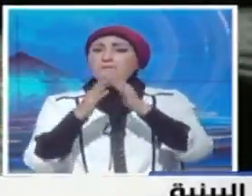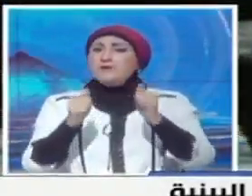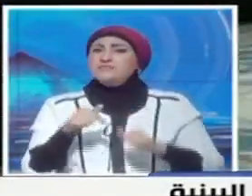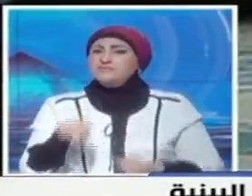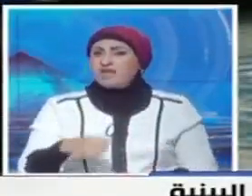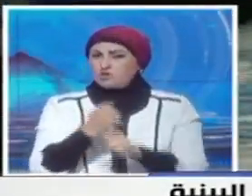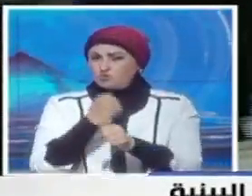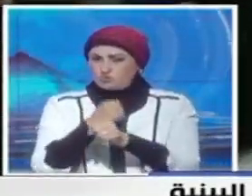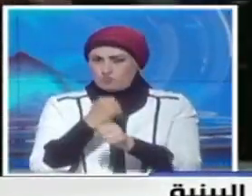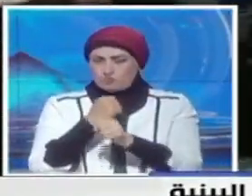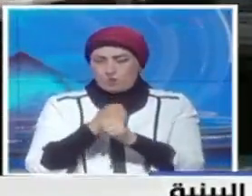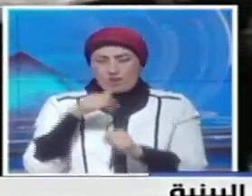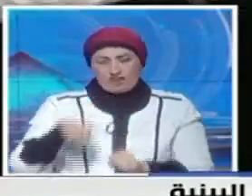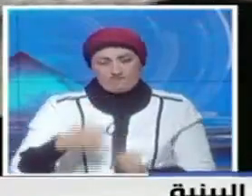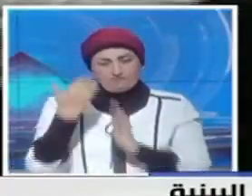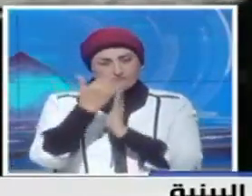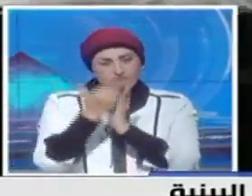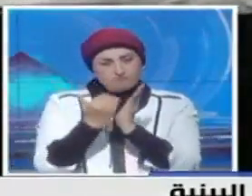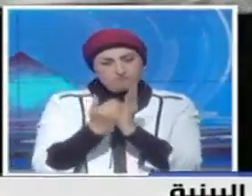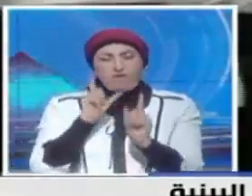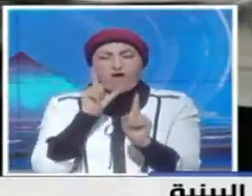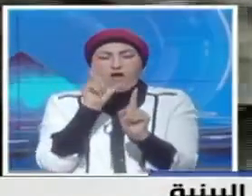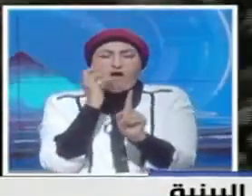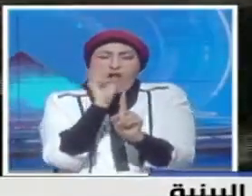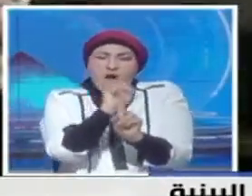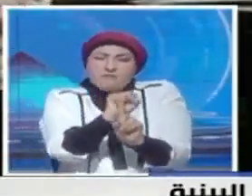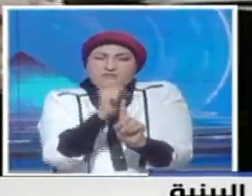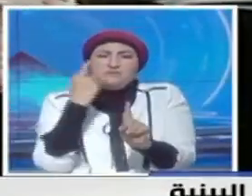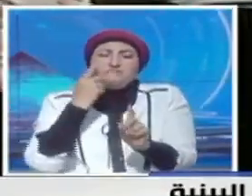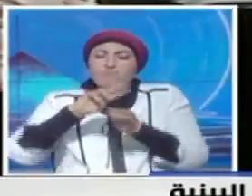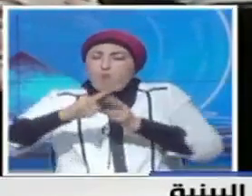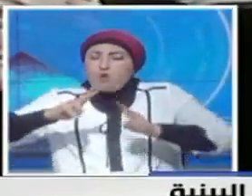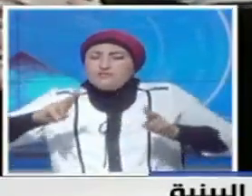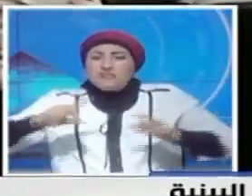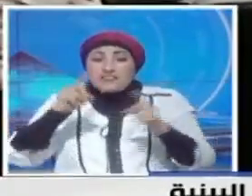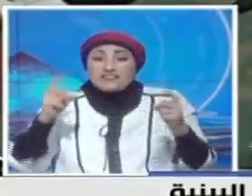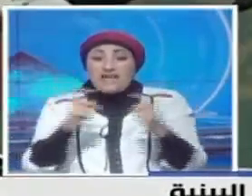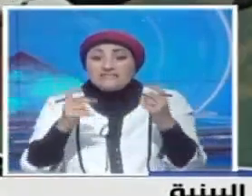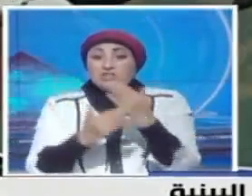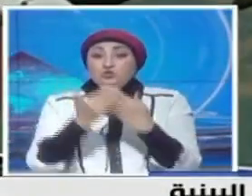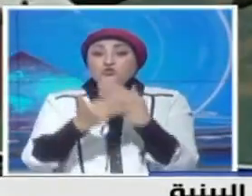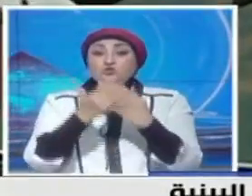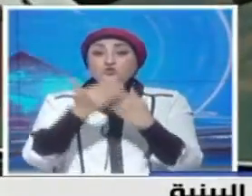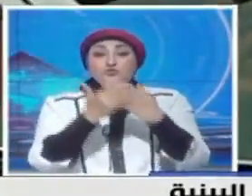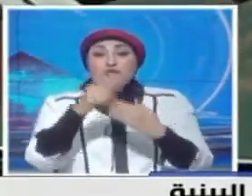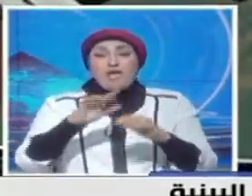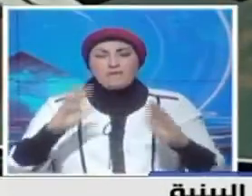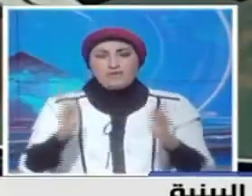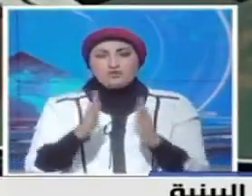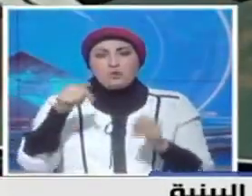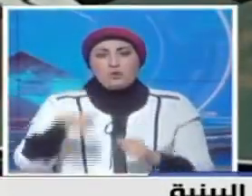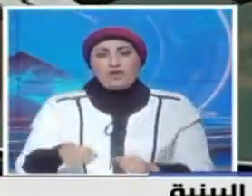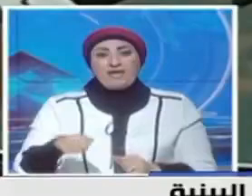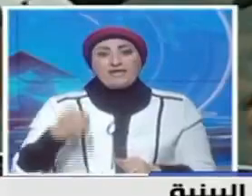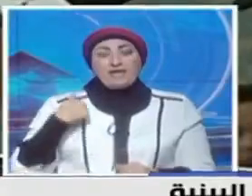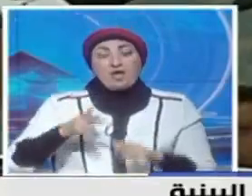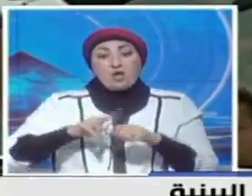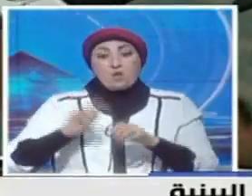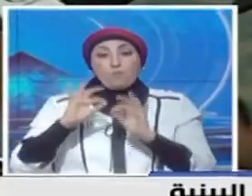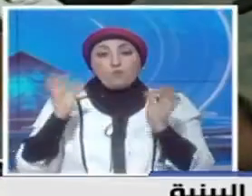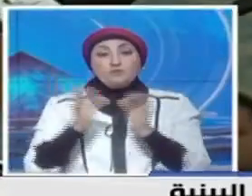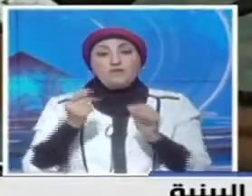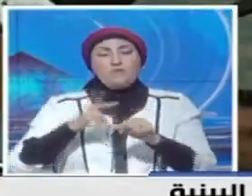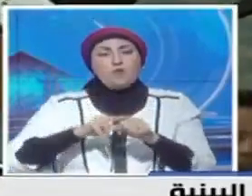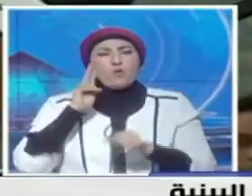خطة لتأسيس مناهج بينية التخصصات للتعامل مع التحديات الحديثة التي تواجه المجتمعات، والتي أسفرت